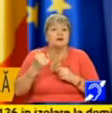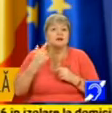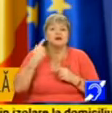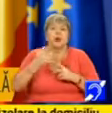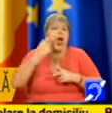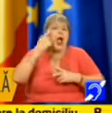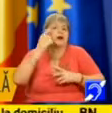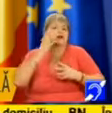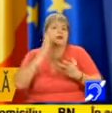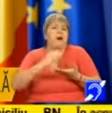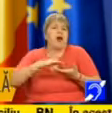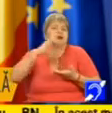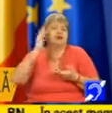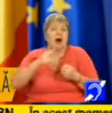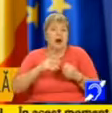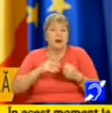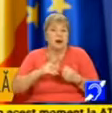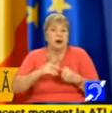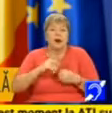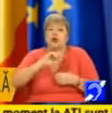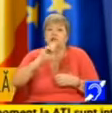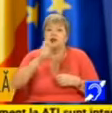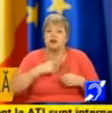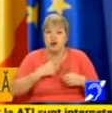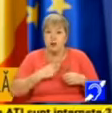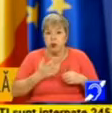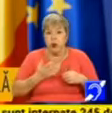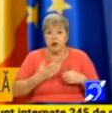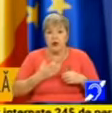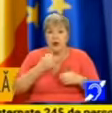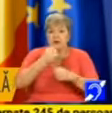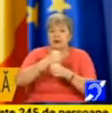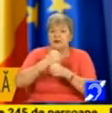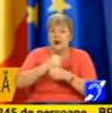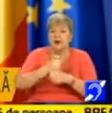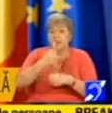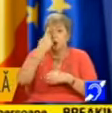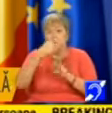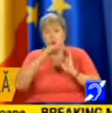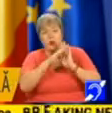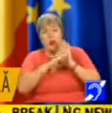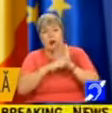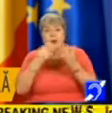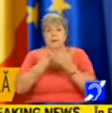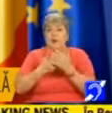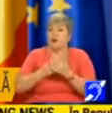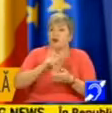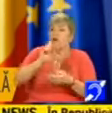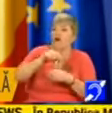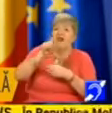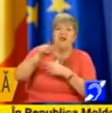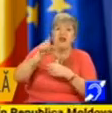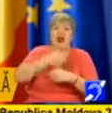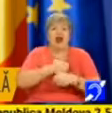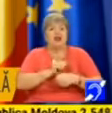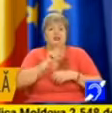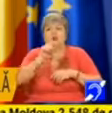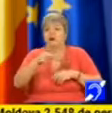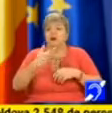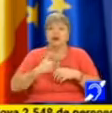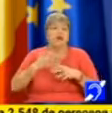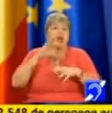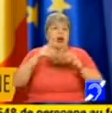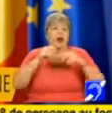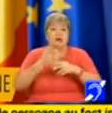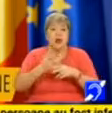experți, fiindcă nu putem să avem un plan pentru fiecare, noi trebuie să avem un plan pentru